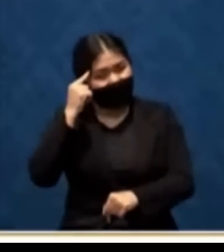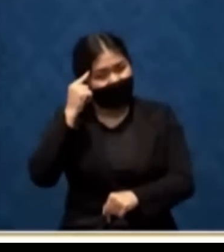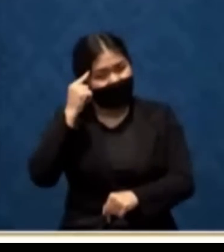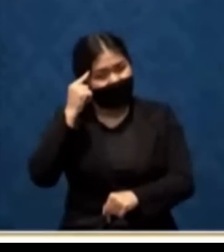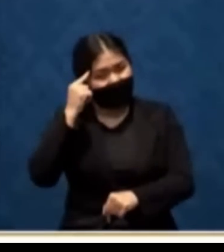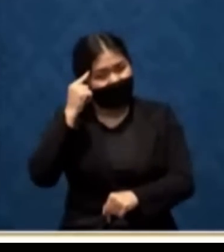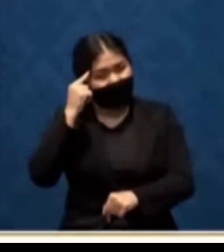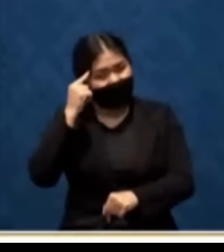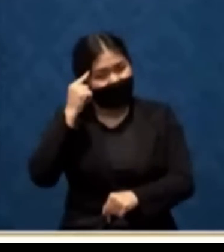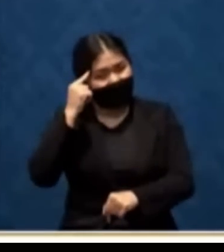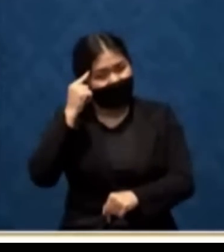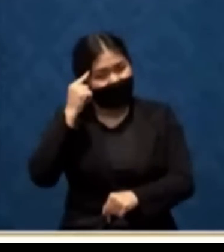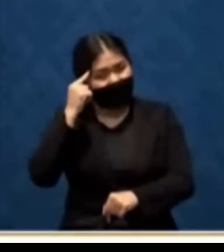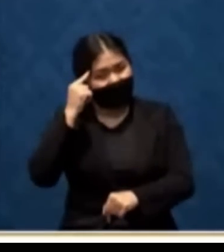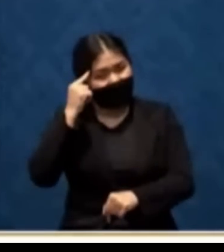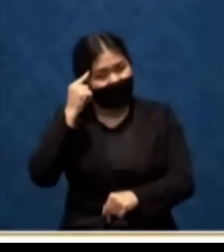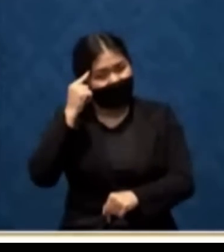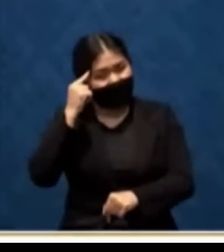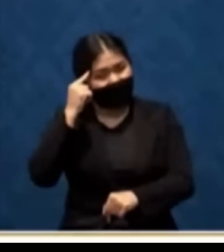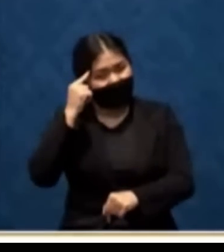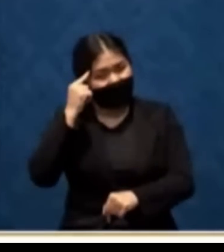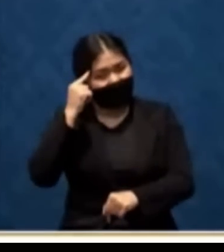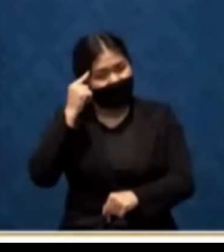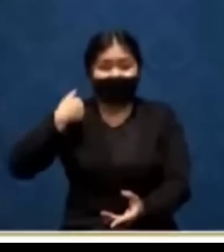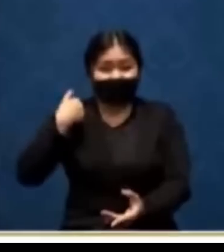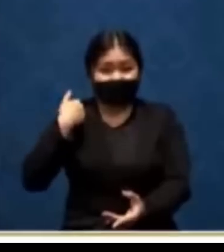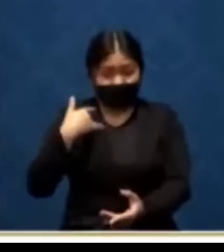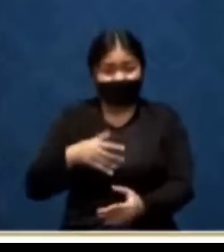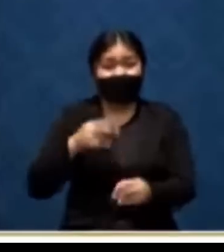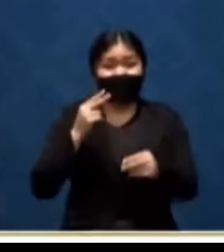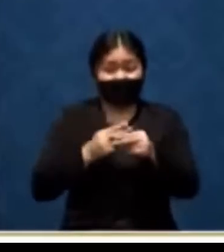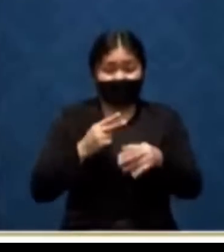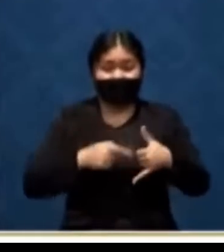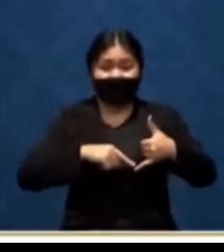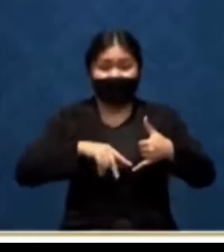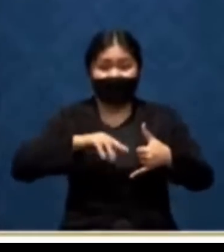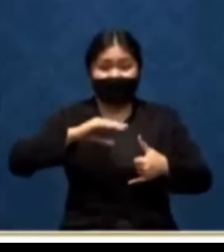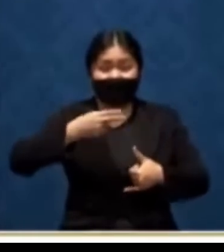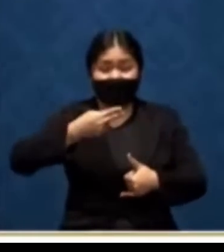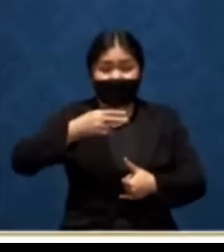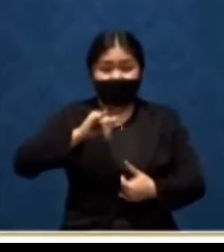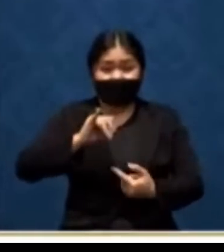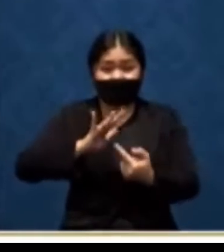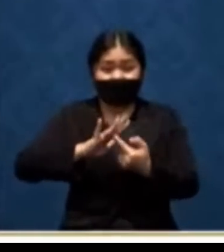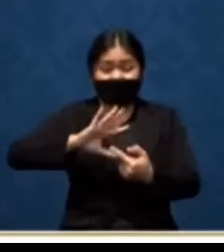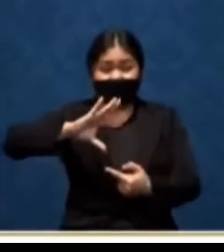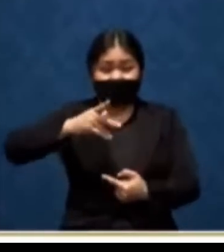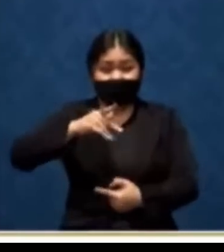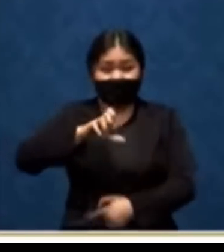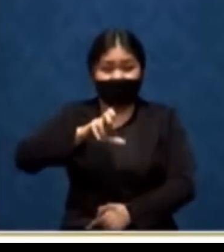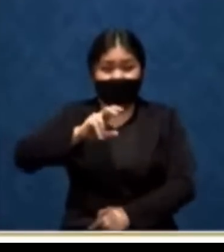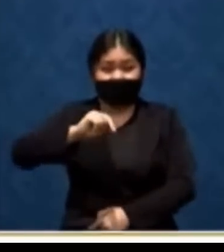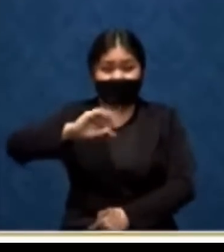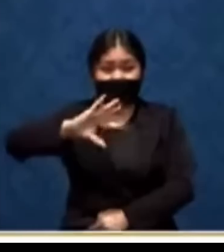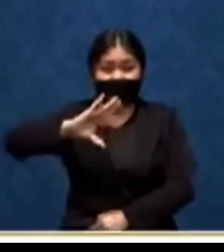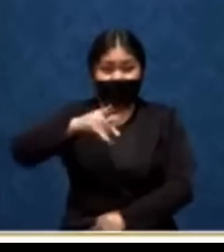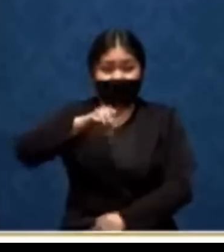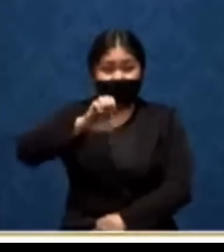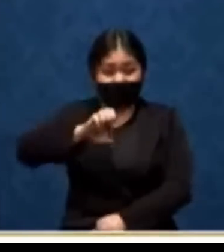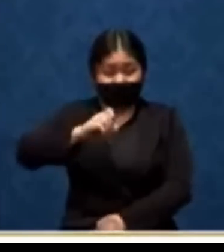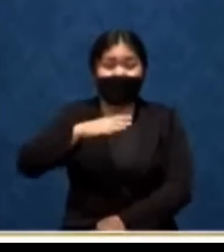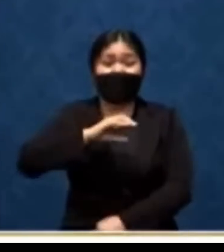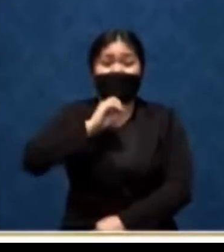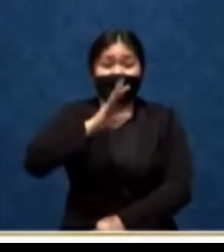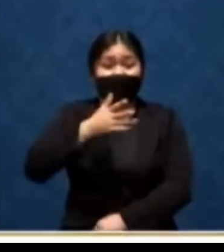นหนึ่งที่ผมต้องเอ่ยถึงชื่อหยูซินฉีระบุตัวเองว่าเป็นประธานสมาคมแห่งหนึ่ง